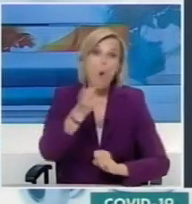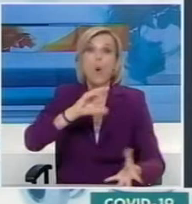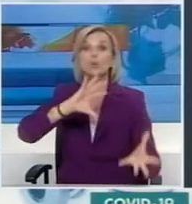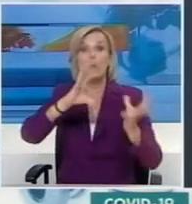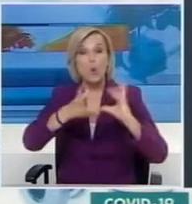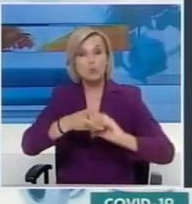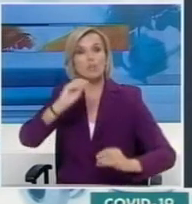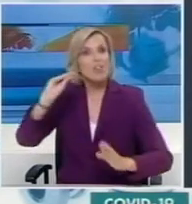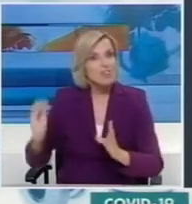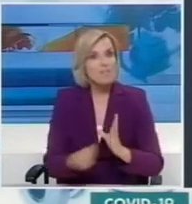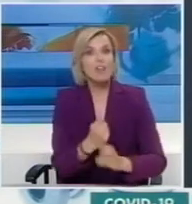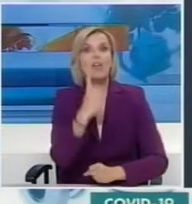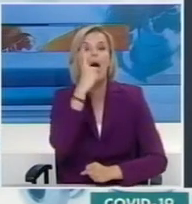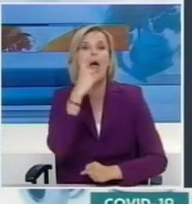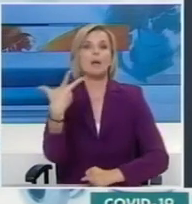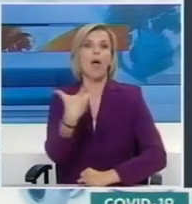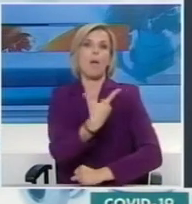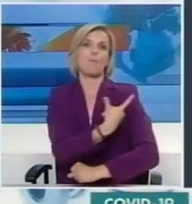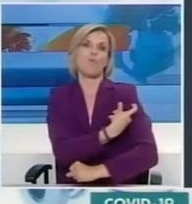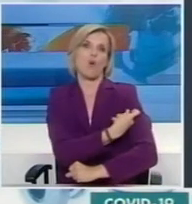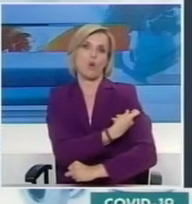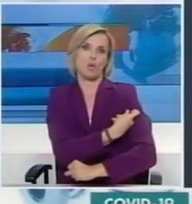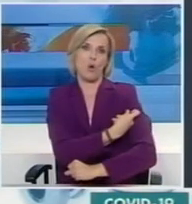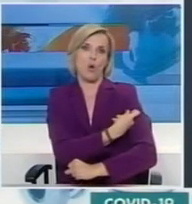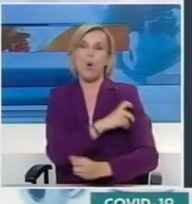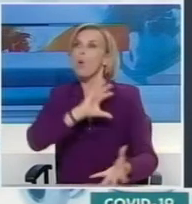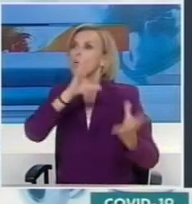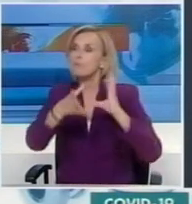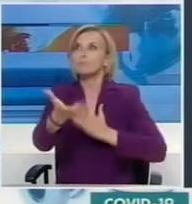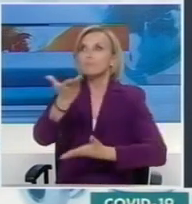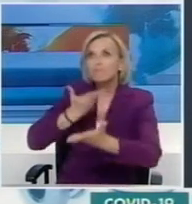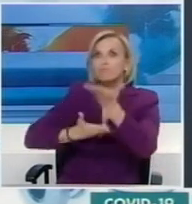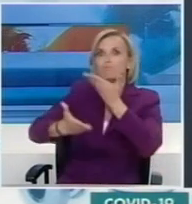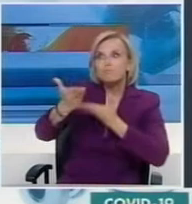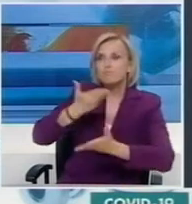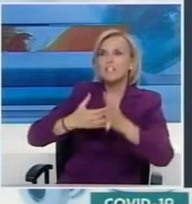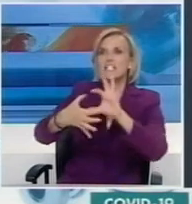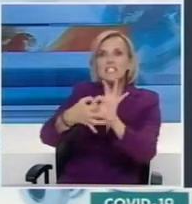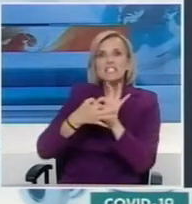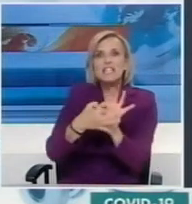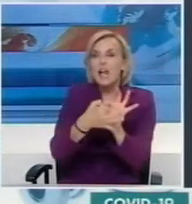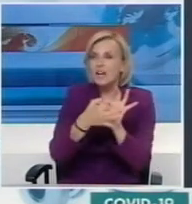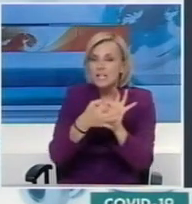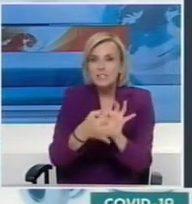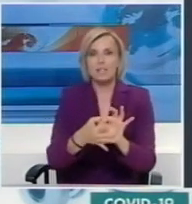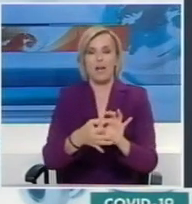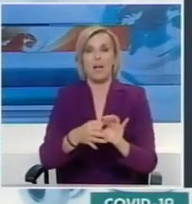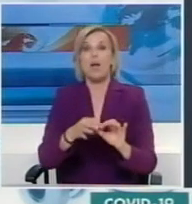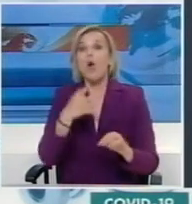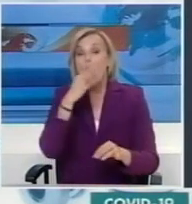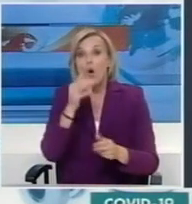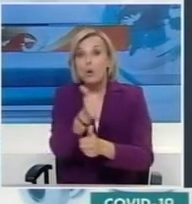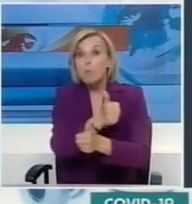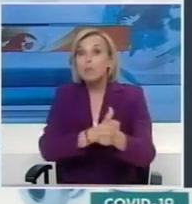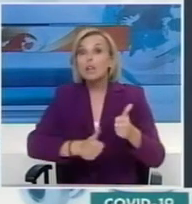η ευρωπαϊκή συζήτηση, η οποία αφορά τα εμβόλια και αφορά τη χρήση τους σε ομάδες προτεραιότητας του πληθυσμού, που